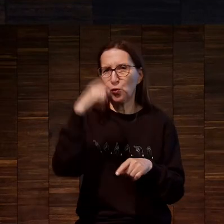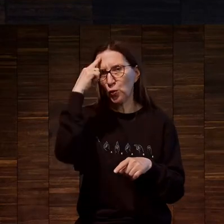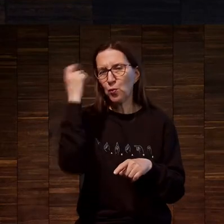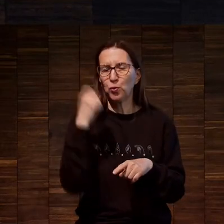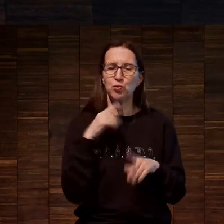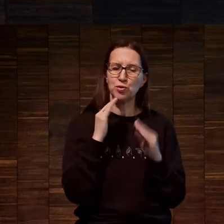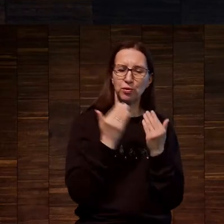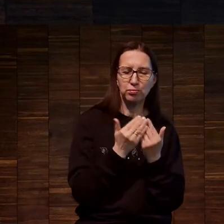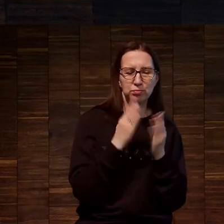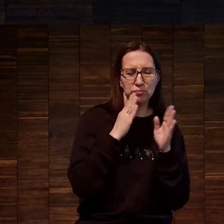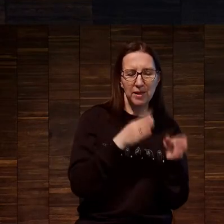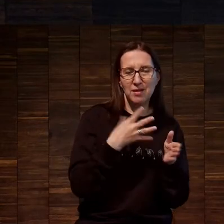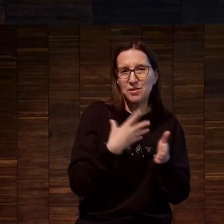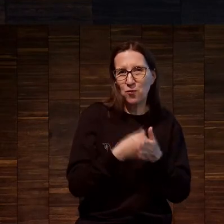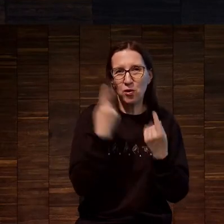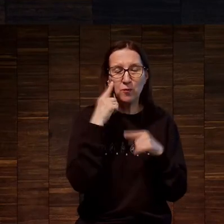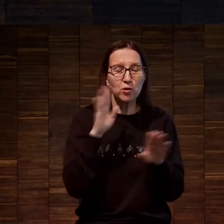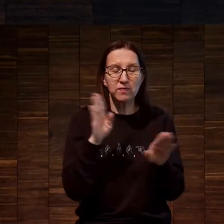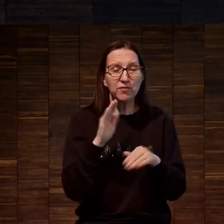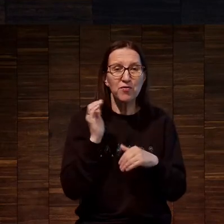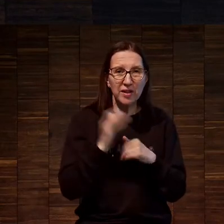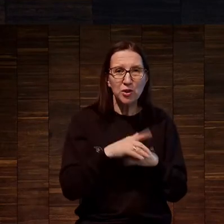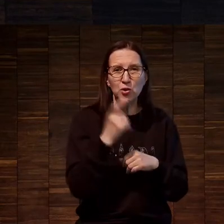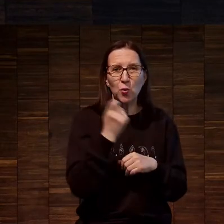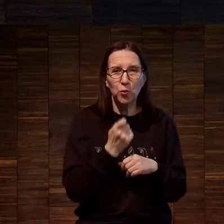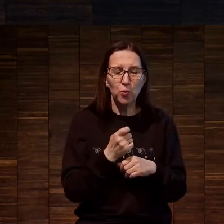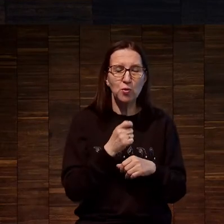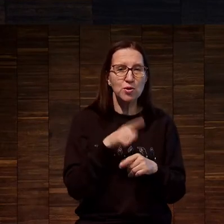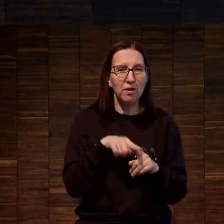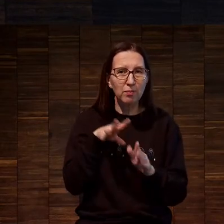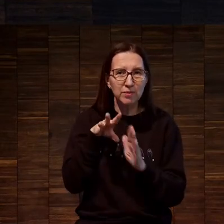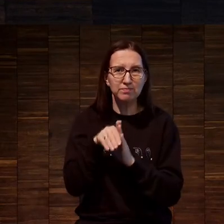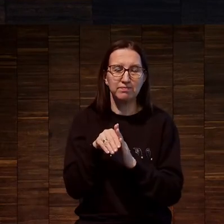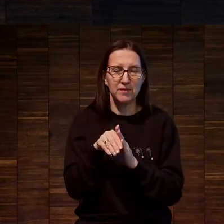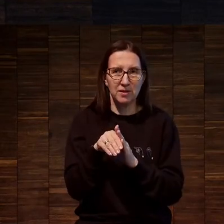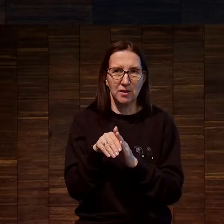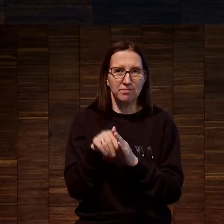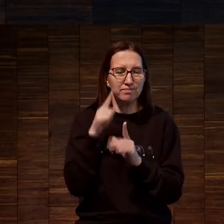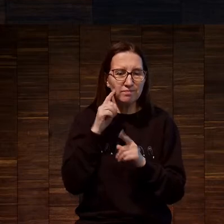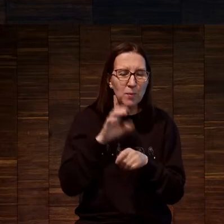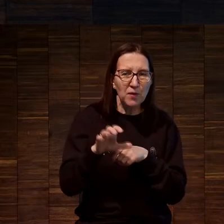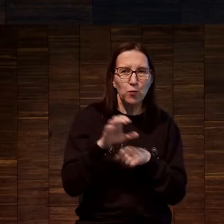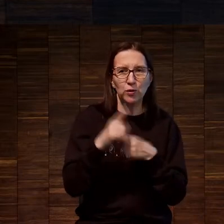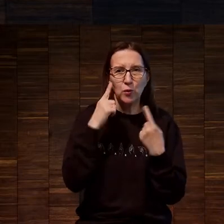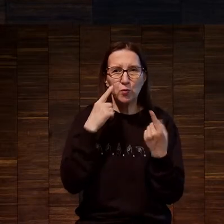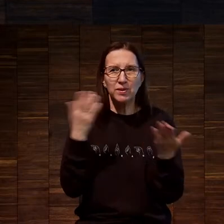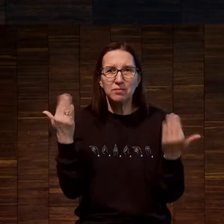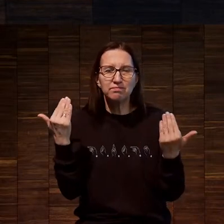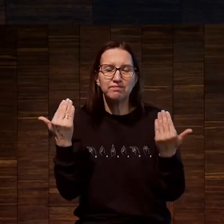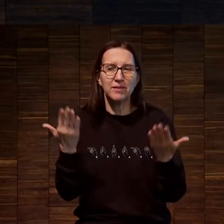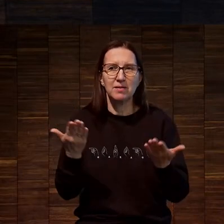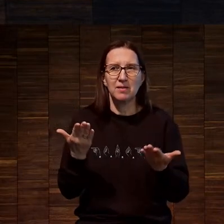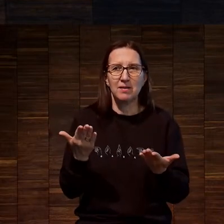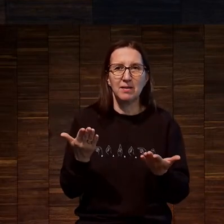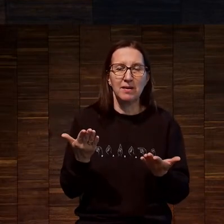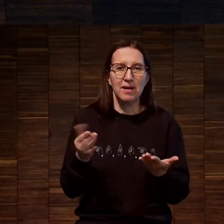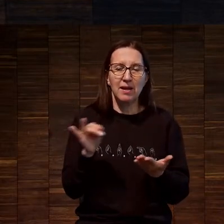стороны. Он вовлечен во всю эту машинерии художественного производства и должен